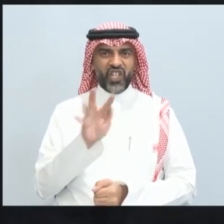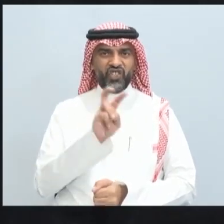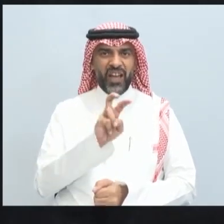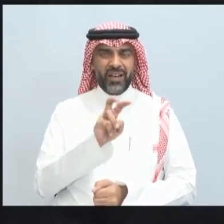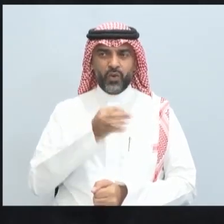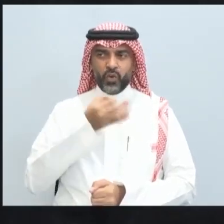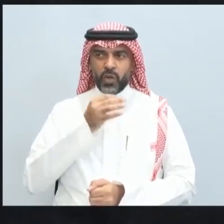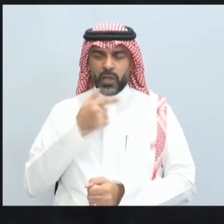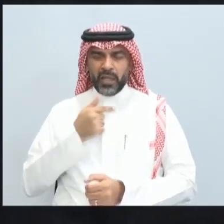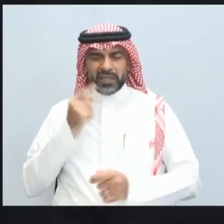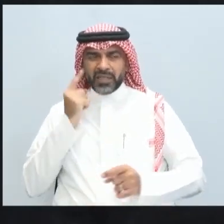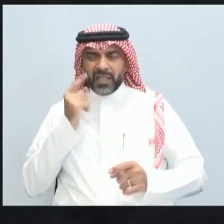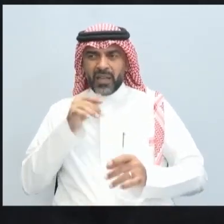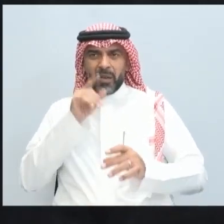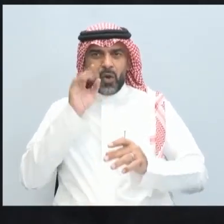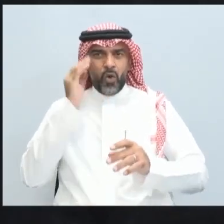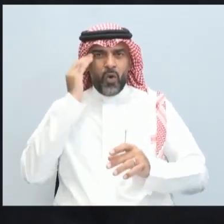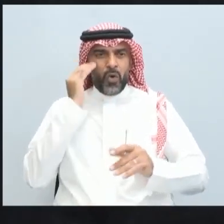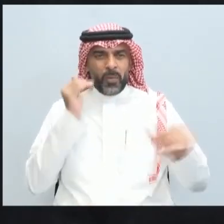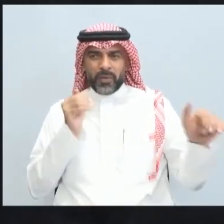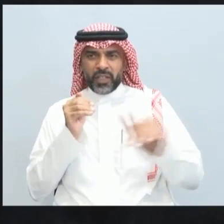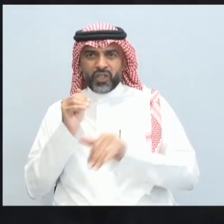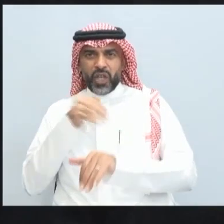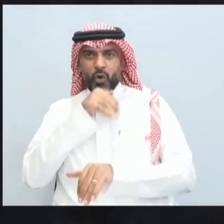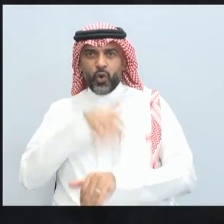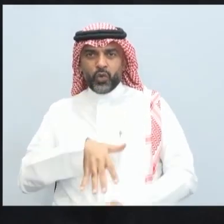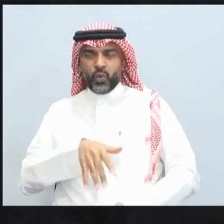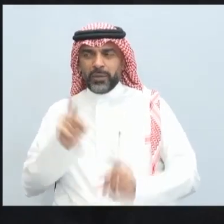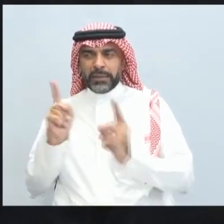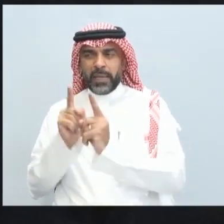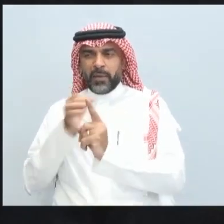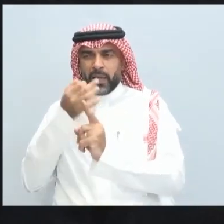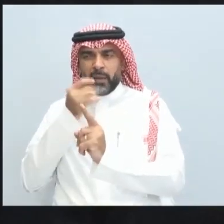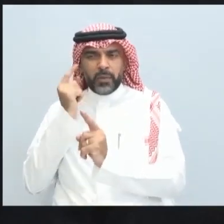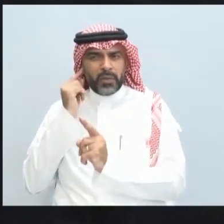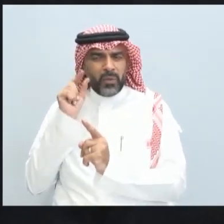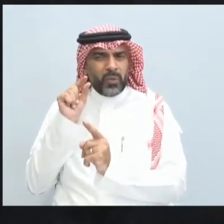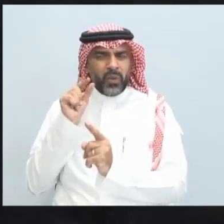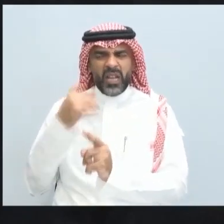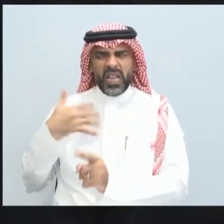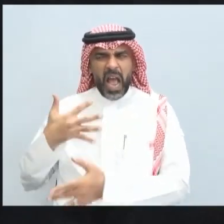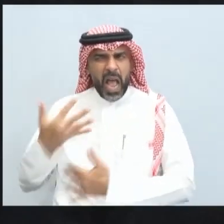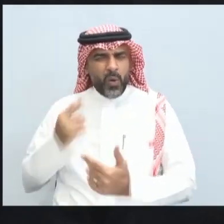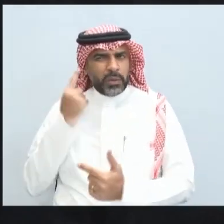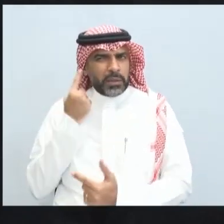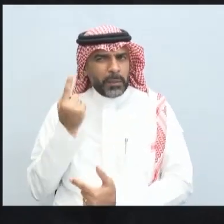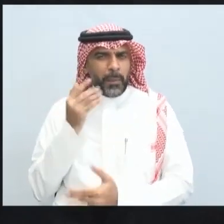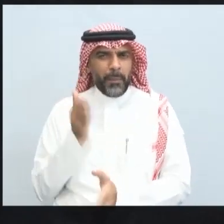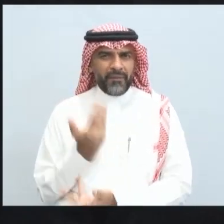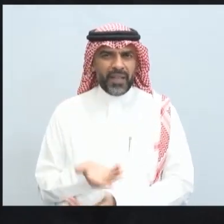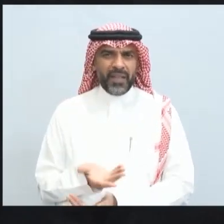زوجها وتشتكي الى الله والله يسمع وتحاورك اذا سمع الله الواسع يسمع حتى